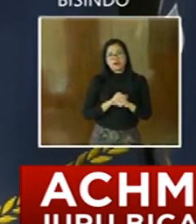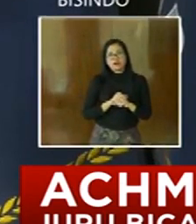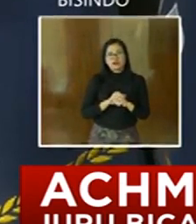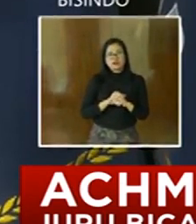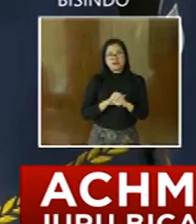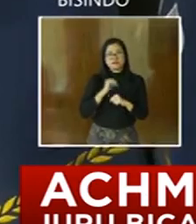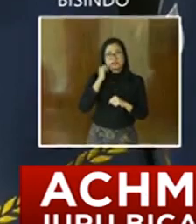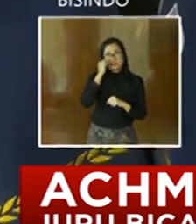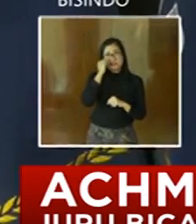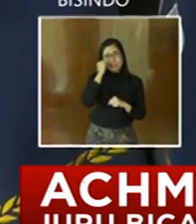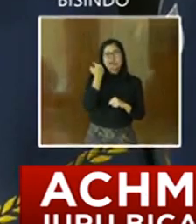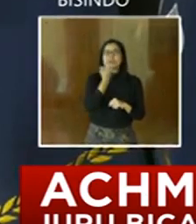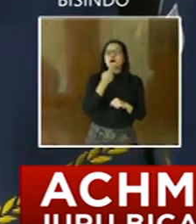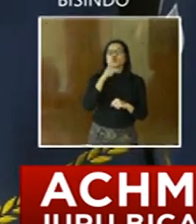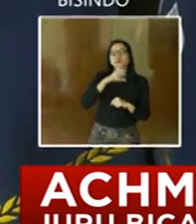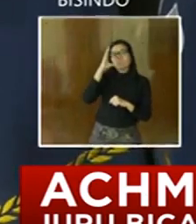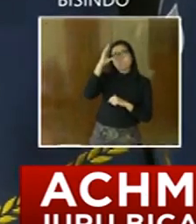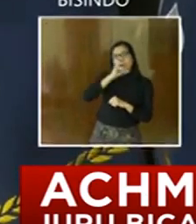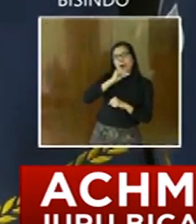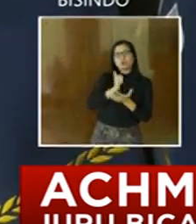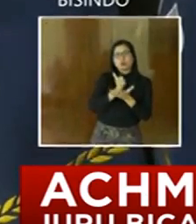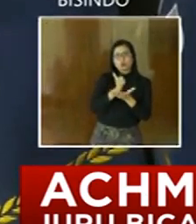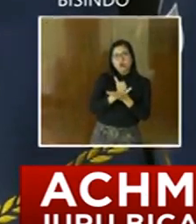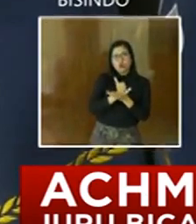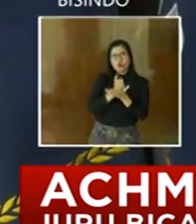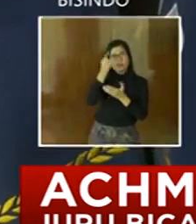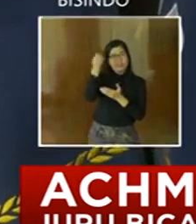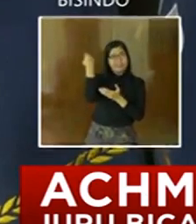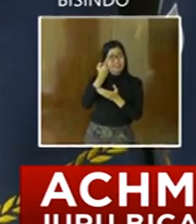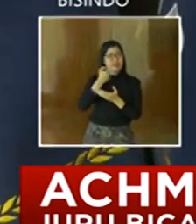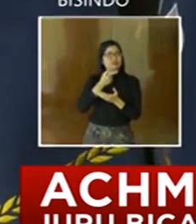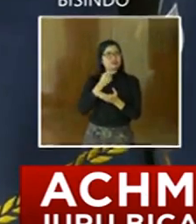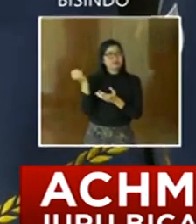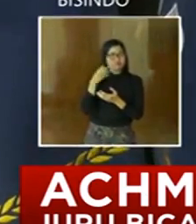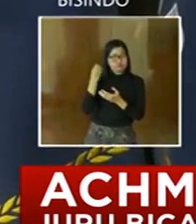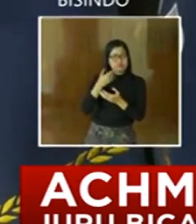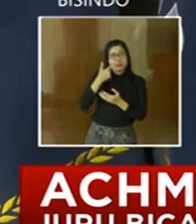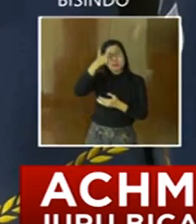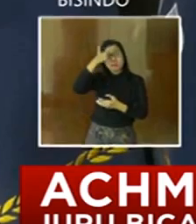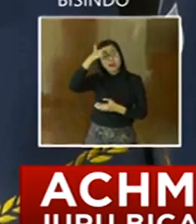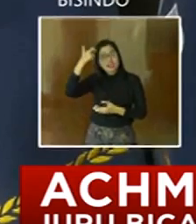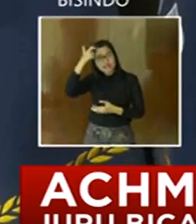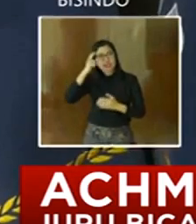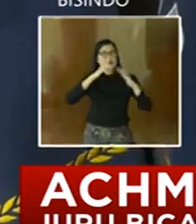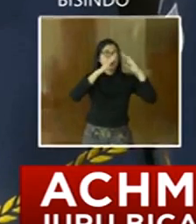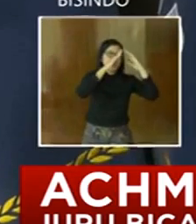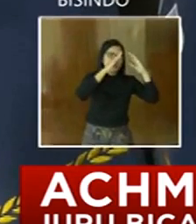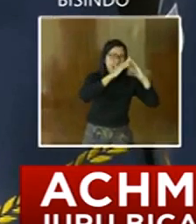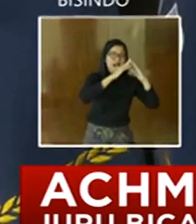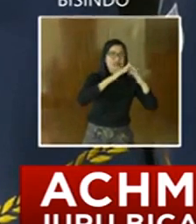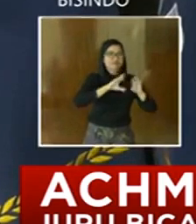Betul apa yang menjadi arahan pemerintah belajar dari rumah bekerja